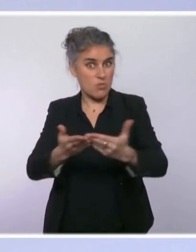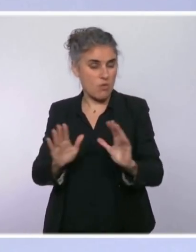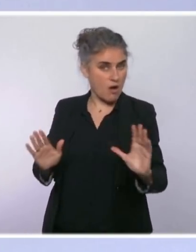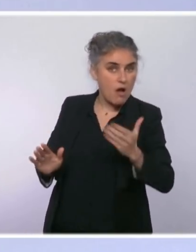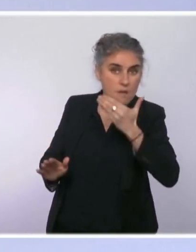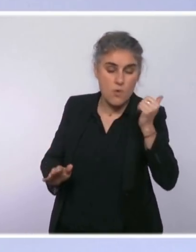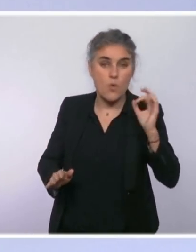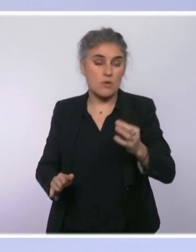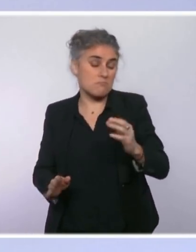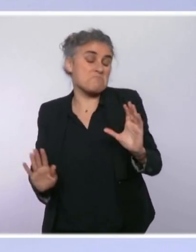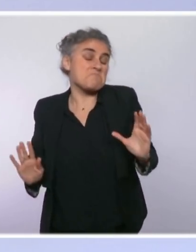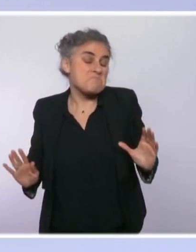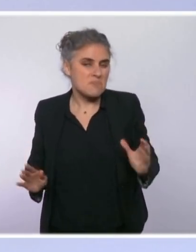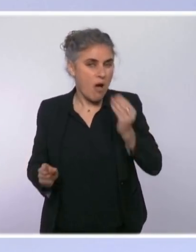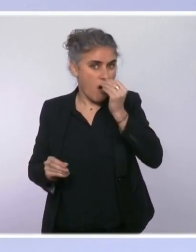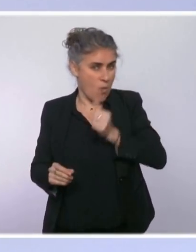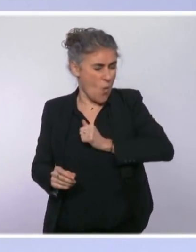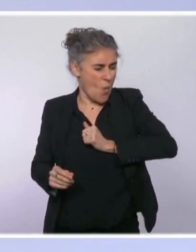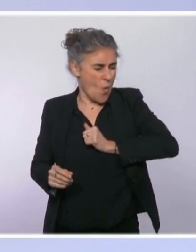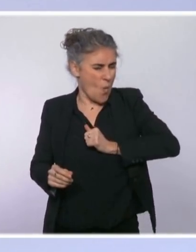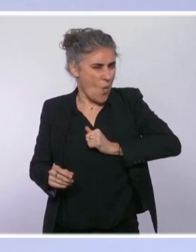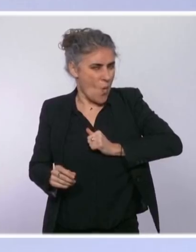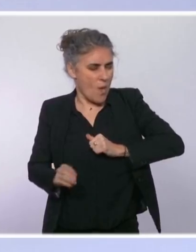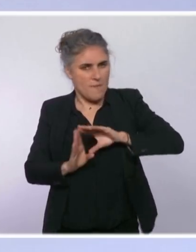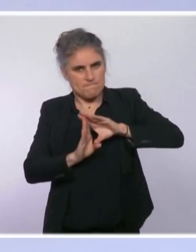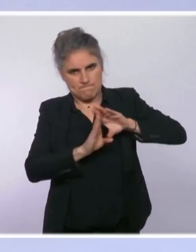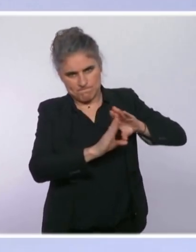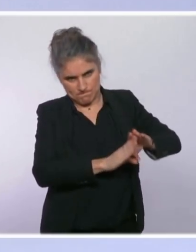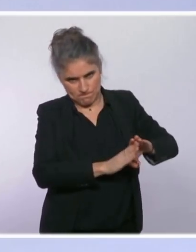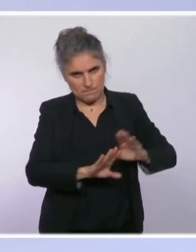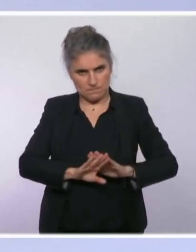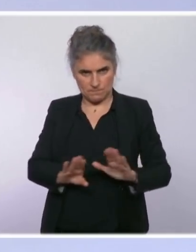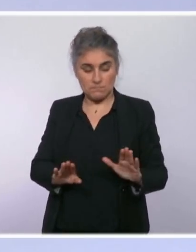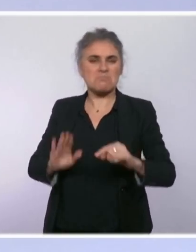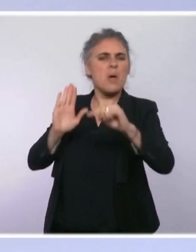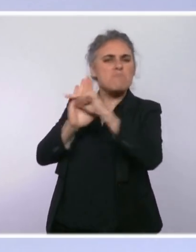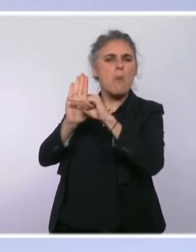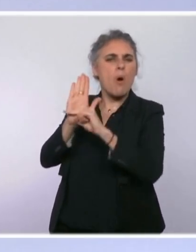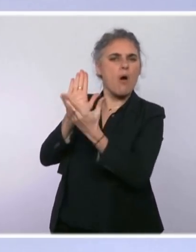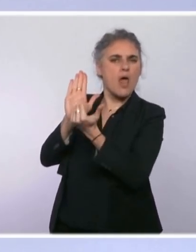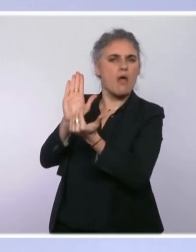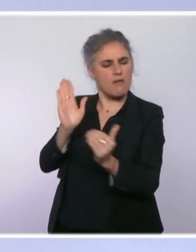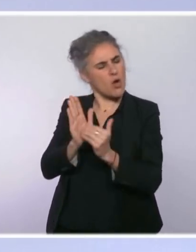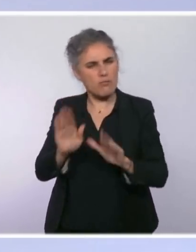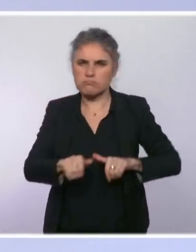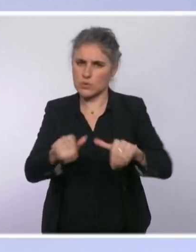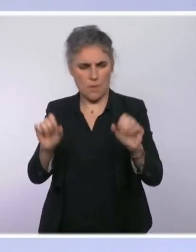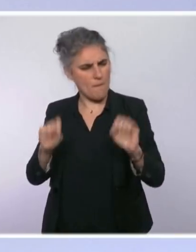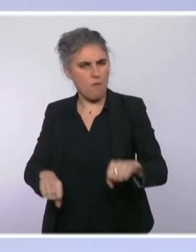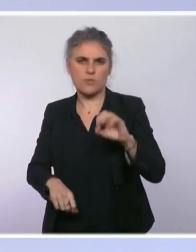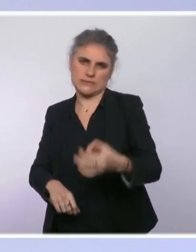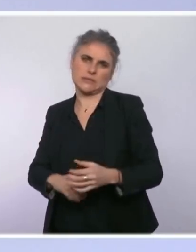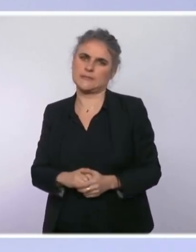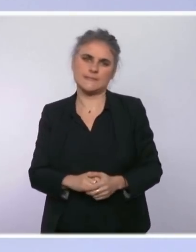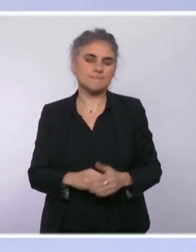de la phase aiguë de la crise se poursuit. La levée des ultimes mesures en vigueur va donc pouvoir se poursuivre comme prévu. Et tout